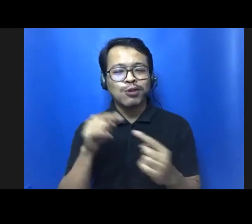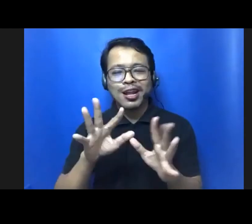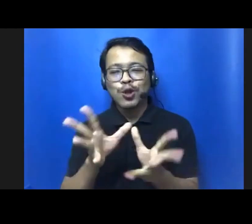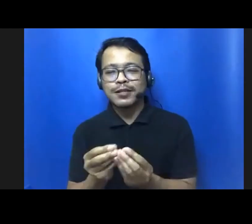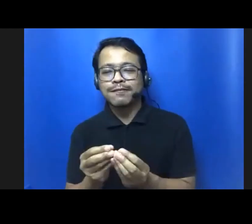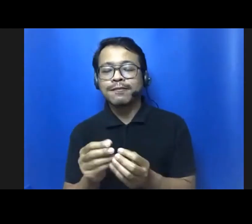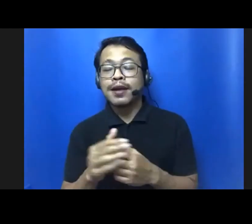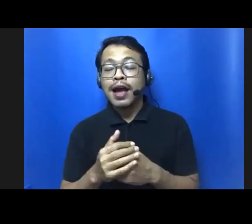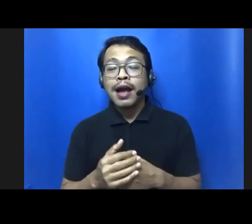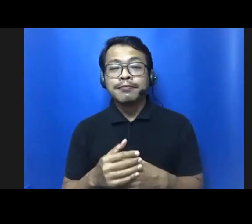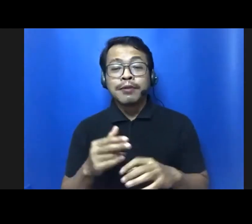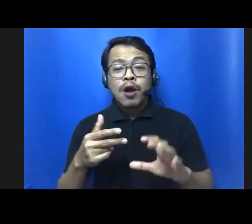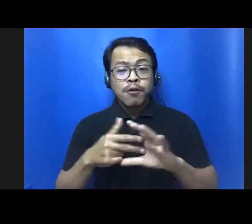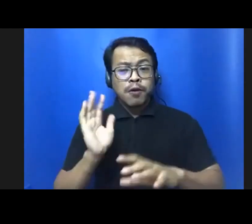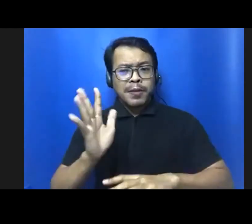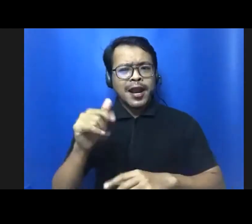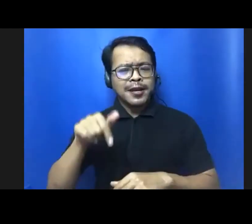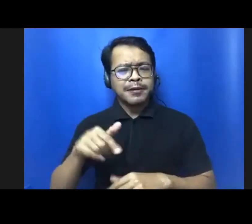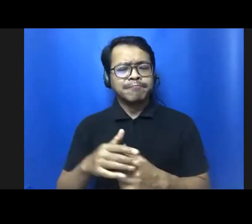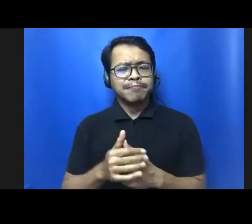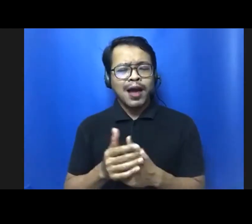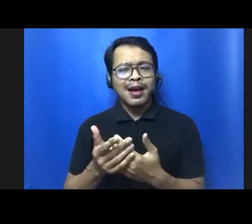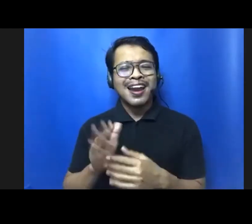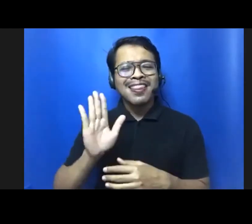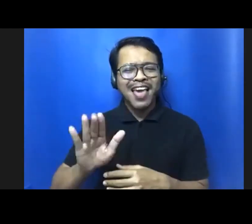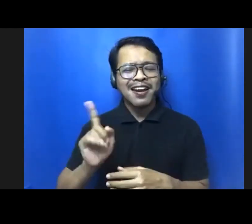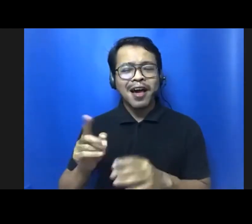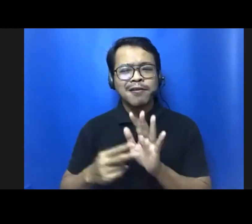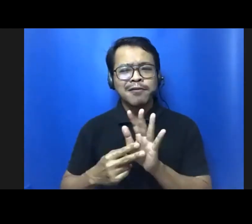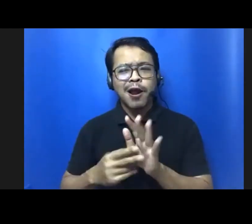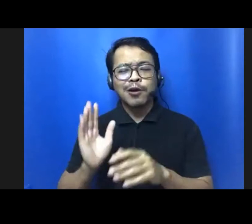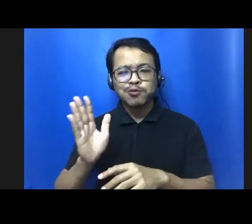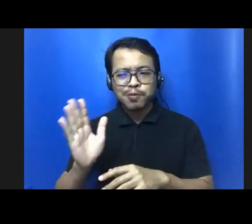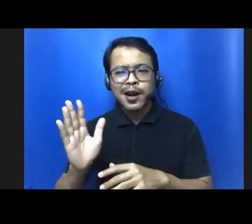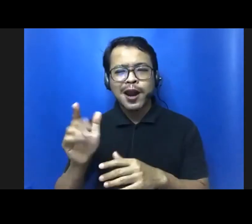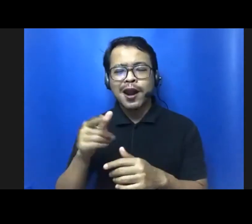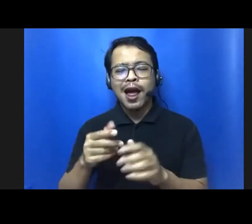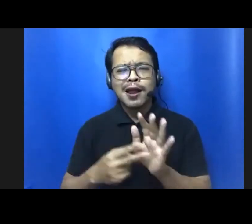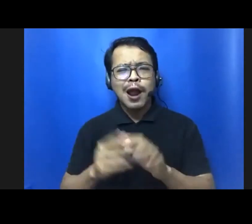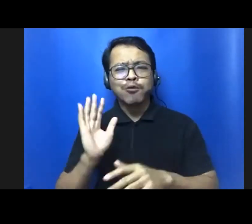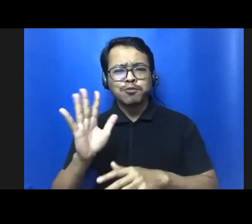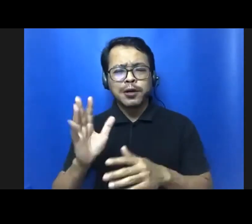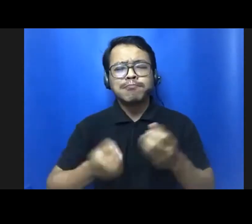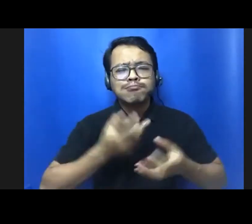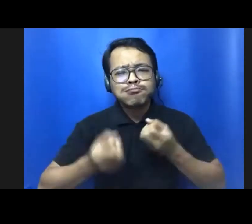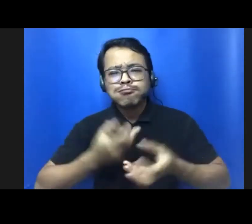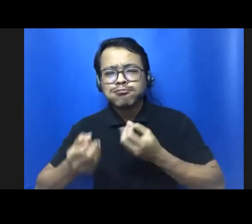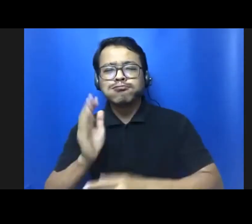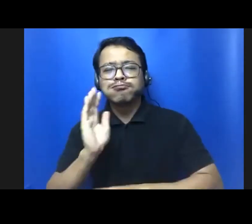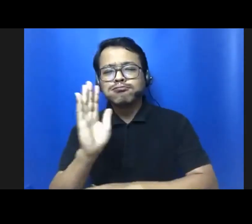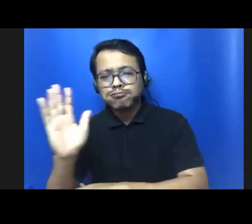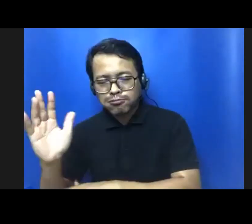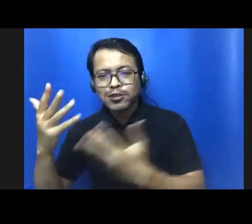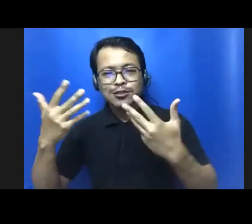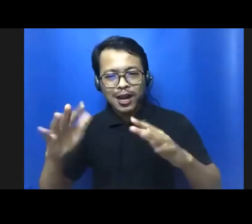nanti sejumlah narasumber akan kami mohon kesediaannya untuk memberikan pemaparan, kemudian nanti juga akan ditanggapi